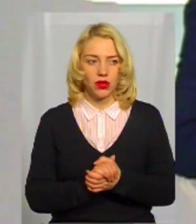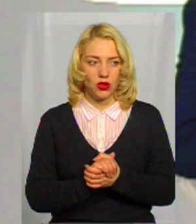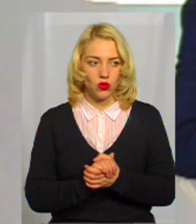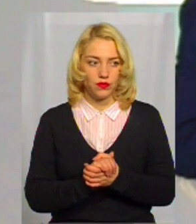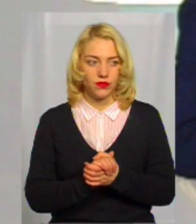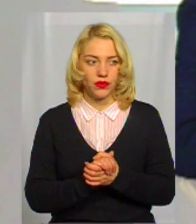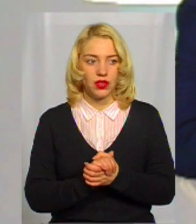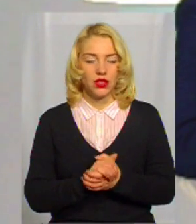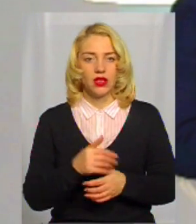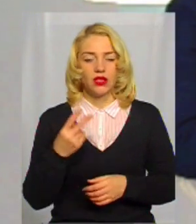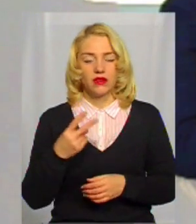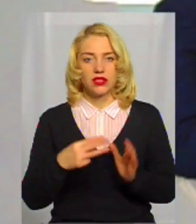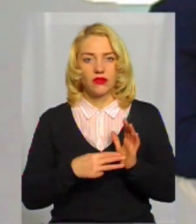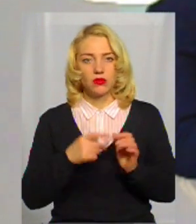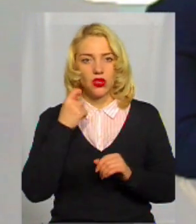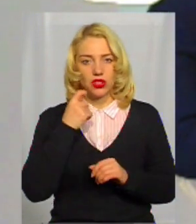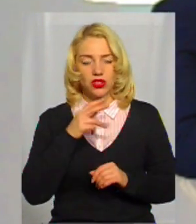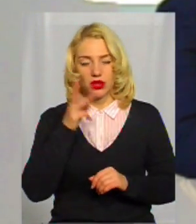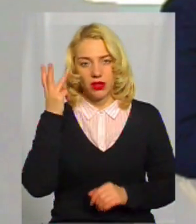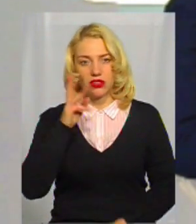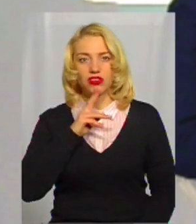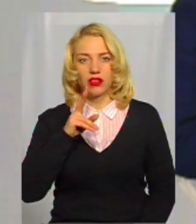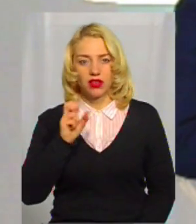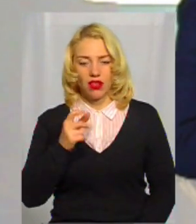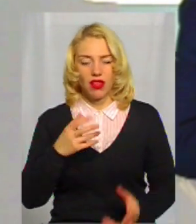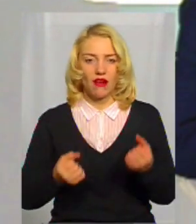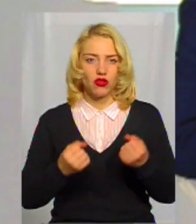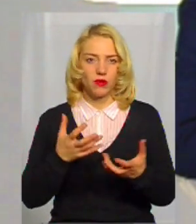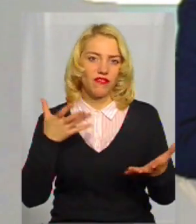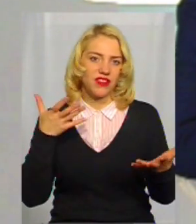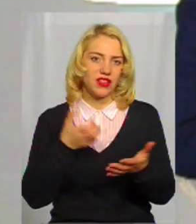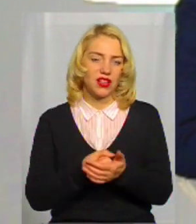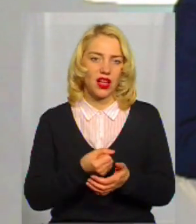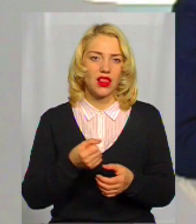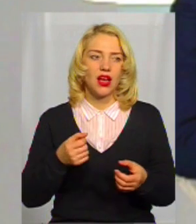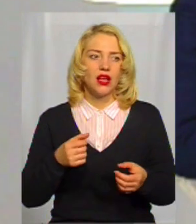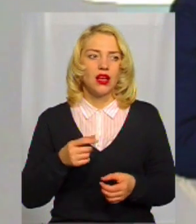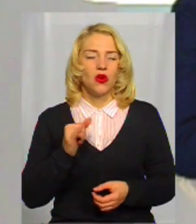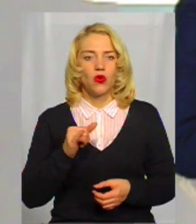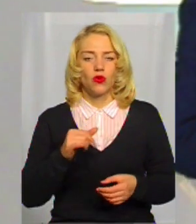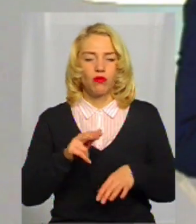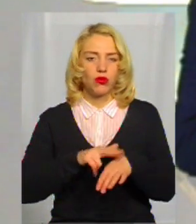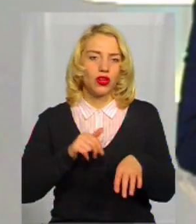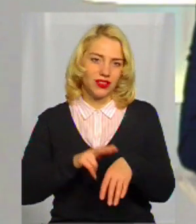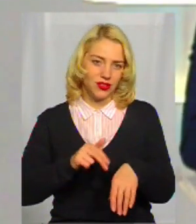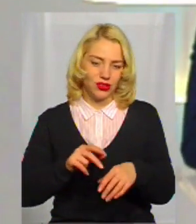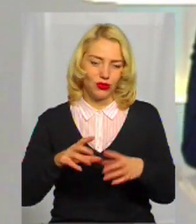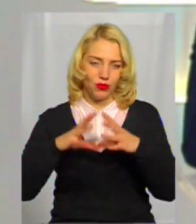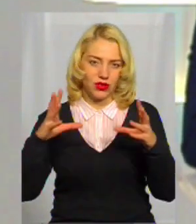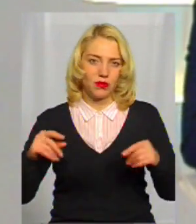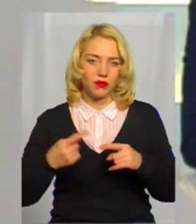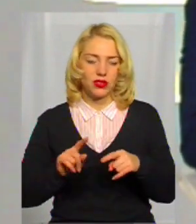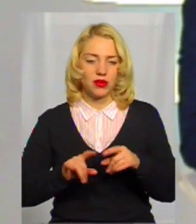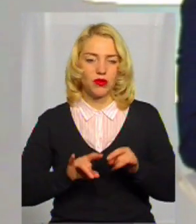на проспекті Миру 28-річна хмельничанка на автомобілі в'їхала в автомобіль патрульних. Про це повідомила речниця